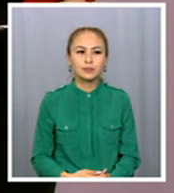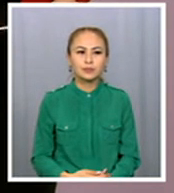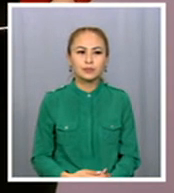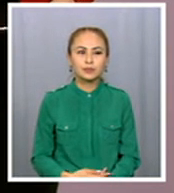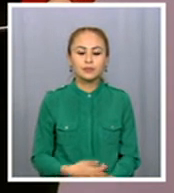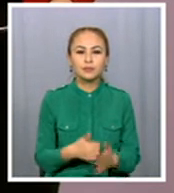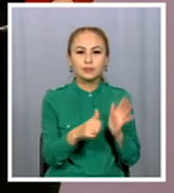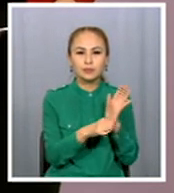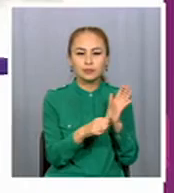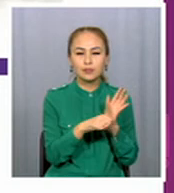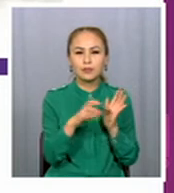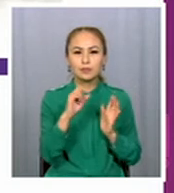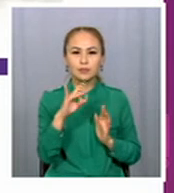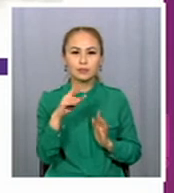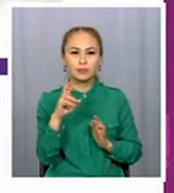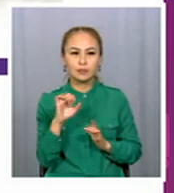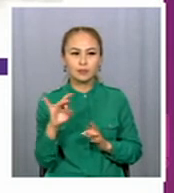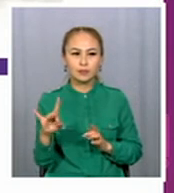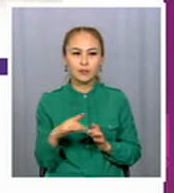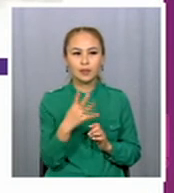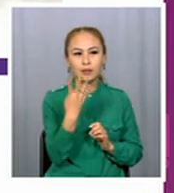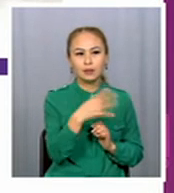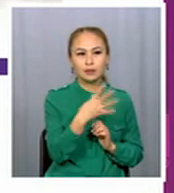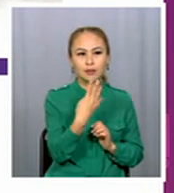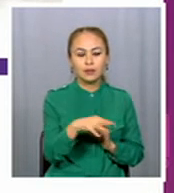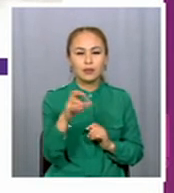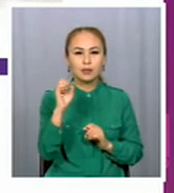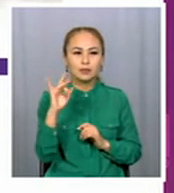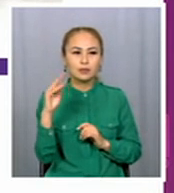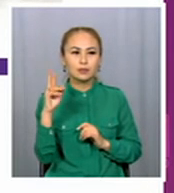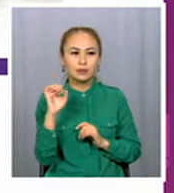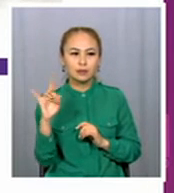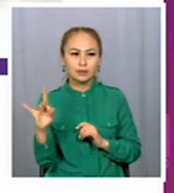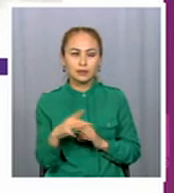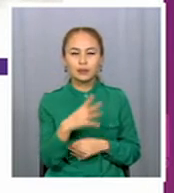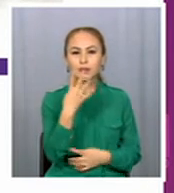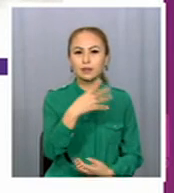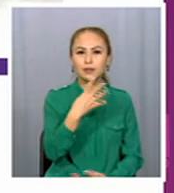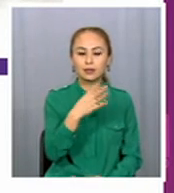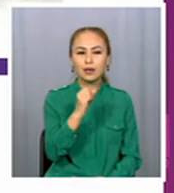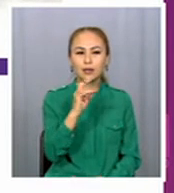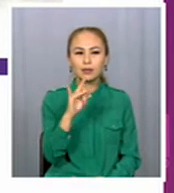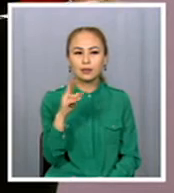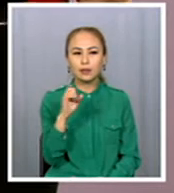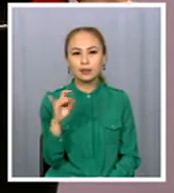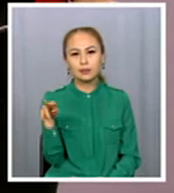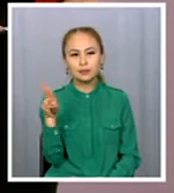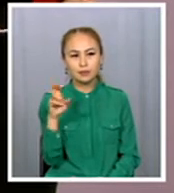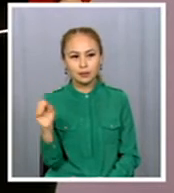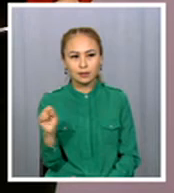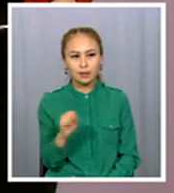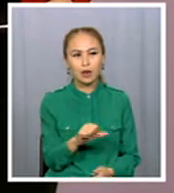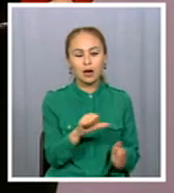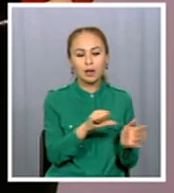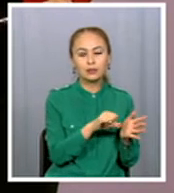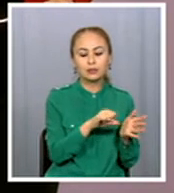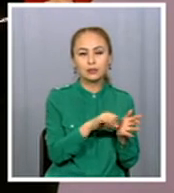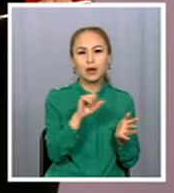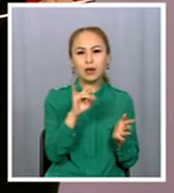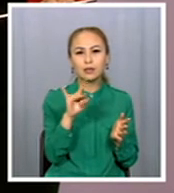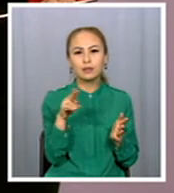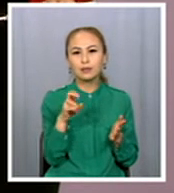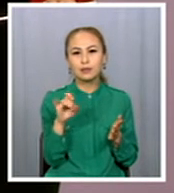6 арқар, 40 арқар, 40 арқарда, 6